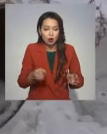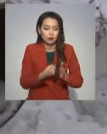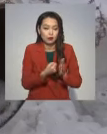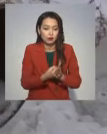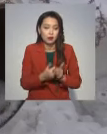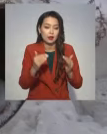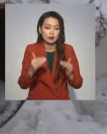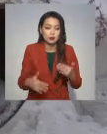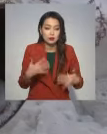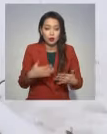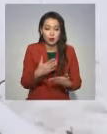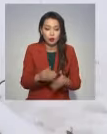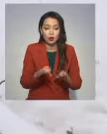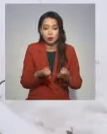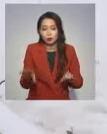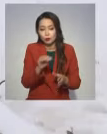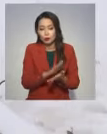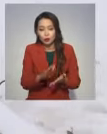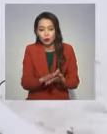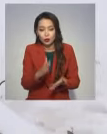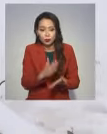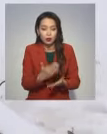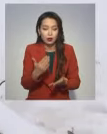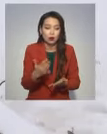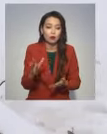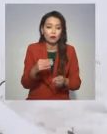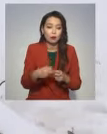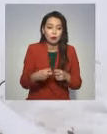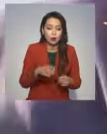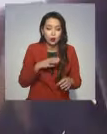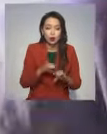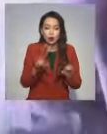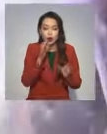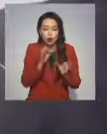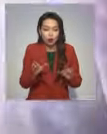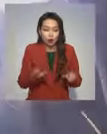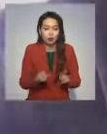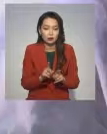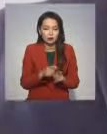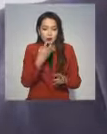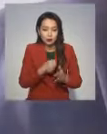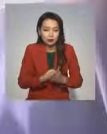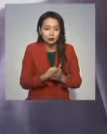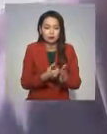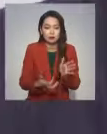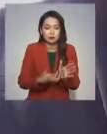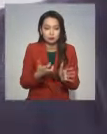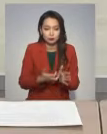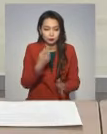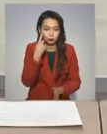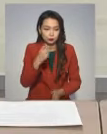Мамандар желілерді тазалап жатыр. Өйткені құбырлар бітеліп қалғандықтан жылу үйлерге тиісті дәрежеде жетпей жатқанын